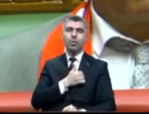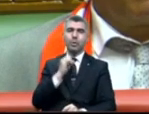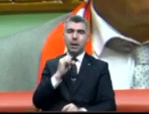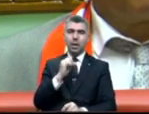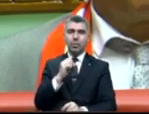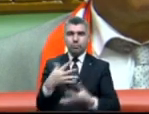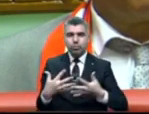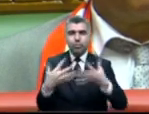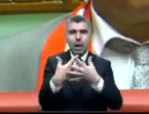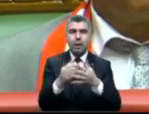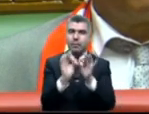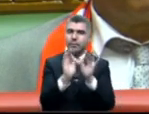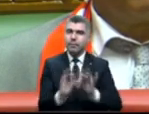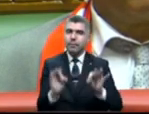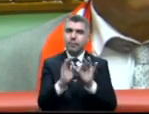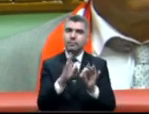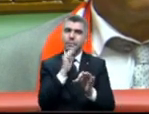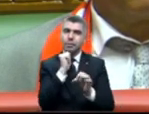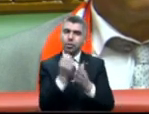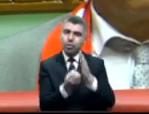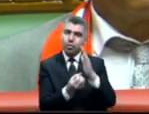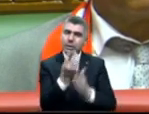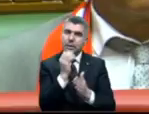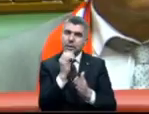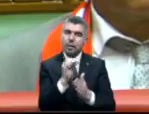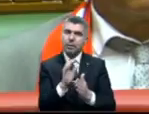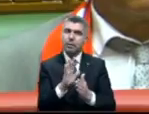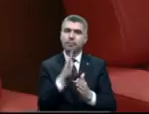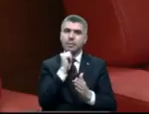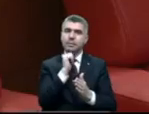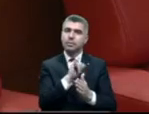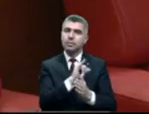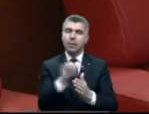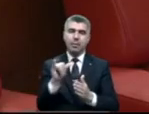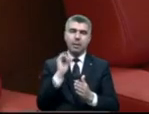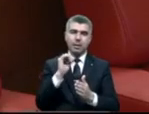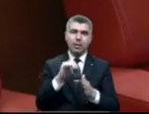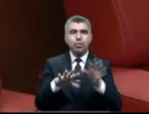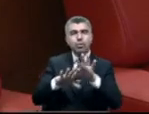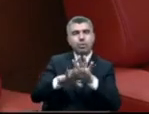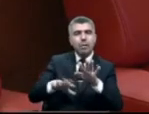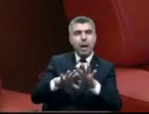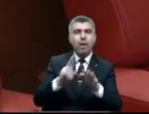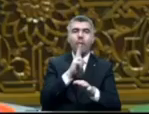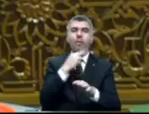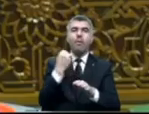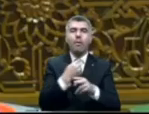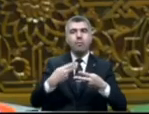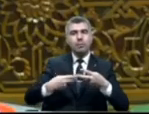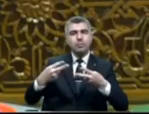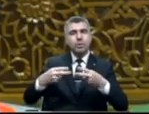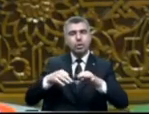مقاربة تشاركية، لم يأتي بأي جديد وتنكر لشعار الدولة الاجتماعية اللي رفعته هذه الحكومة، ولم يتضمن أي